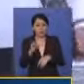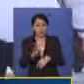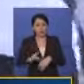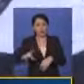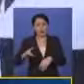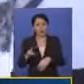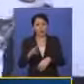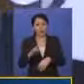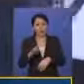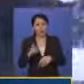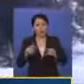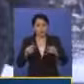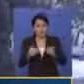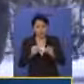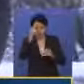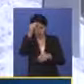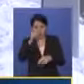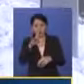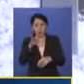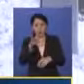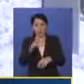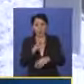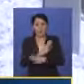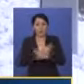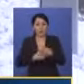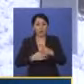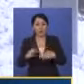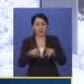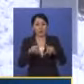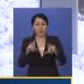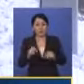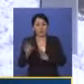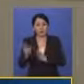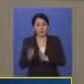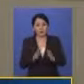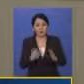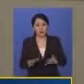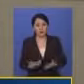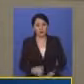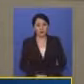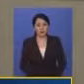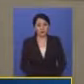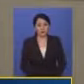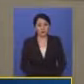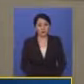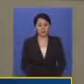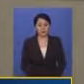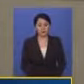ауданында, содан соң 10 айға жуық Смирнов елді мекеніндегі мүгедектерге арналған интернатта тұрыпты.